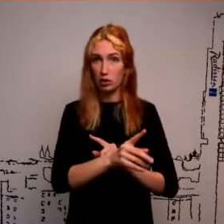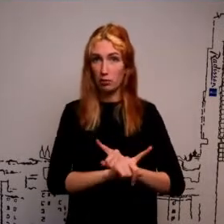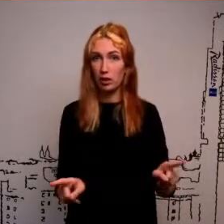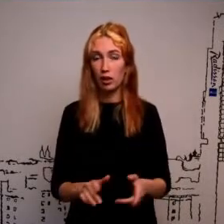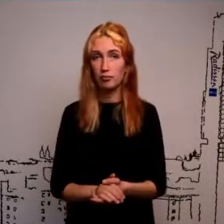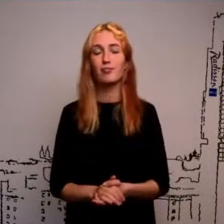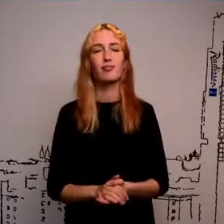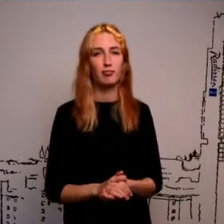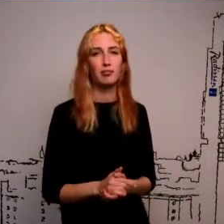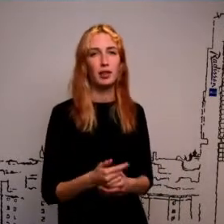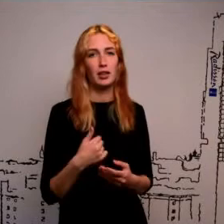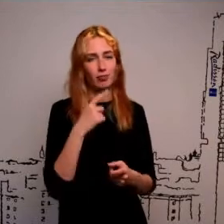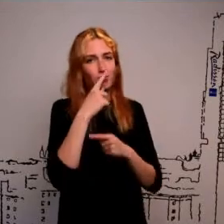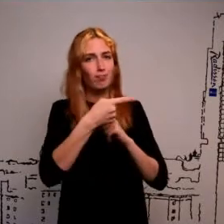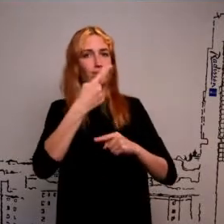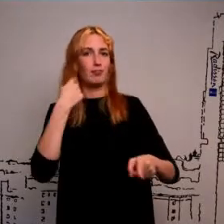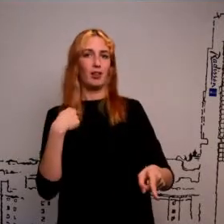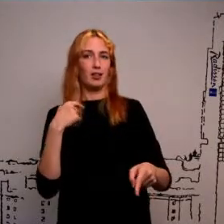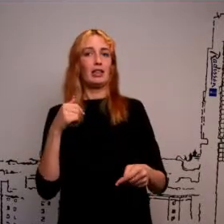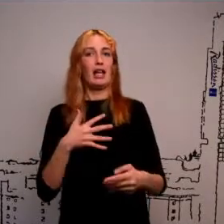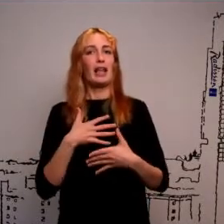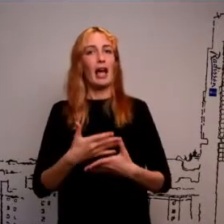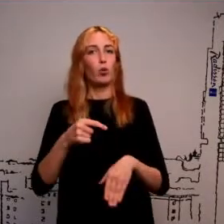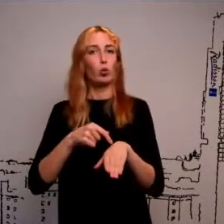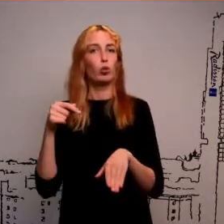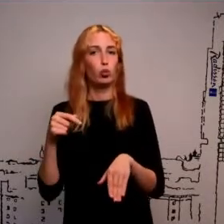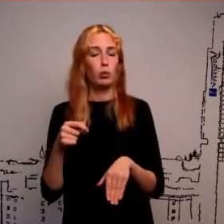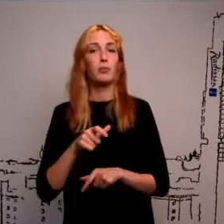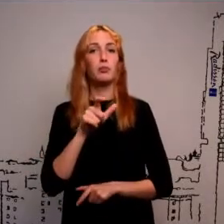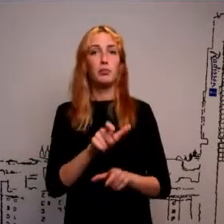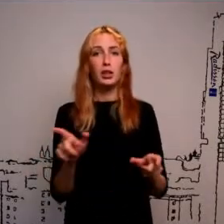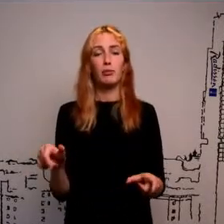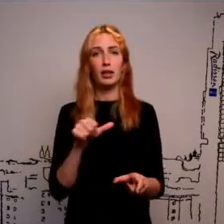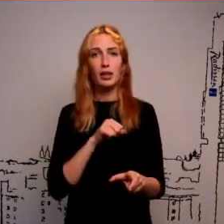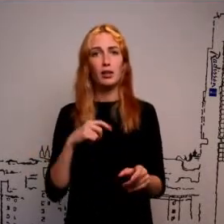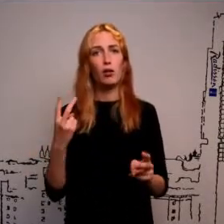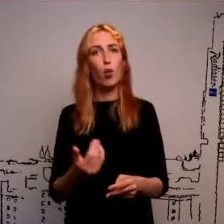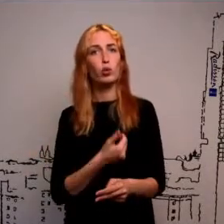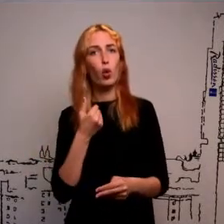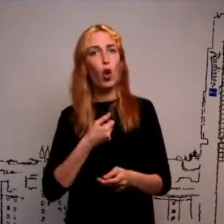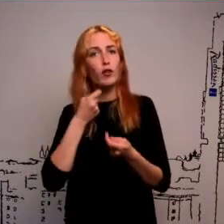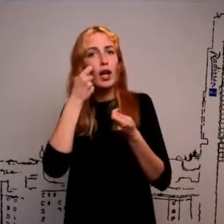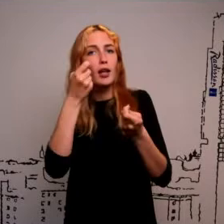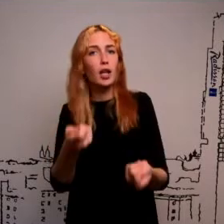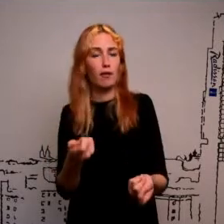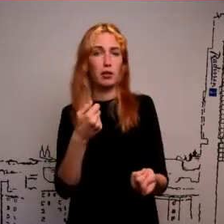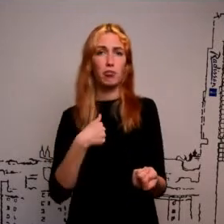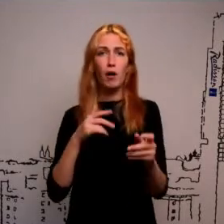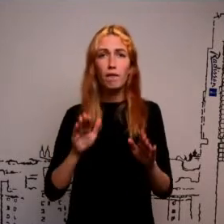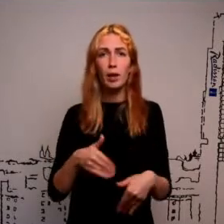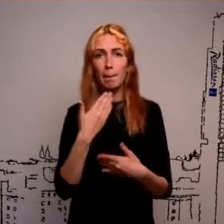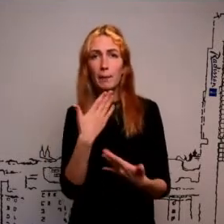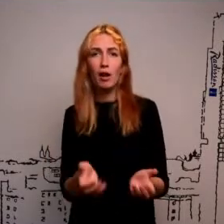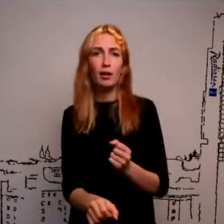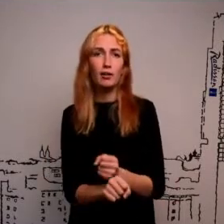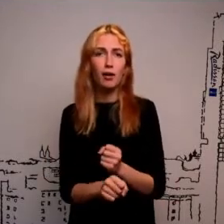kus inimesed on, noh, ise osutavad ka seda soovi, et ma võin noh, midagi teha